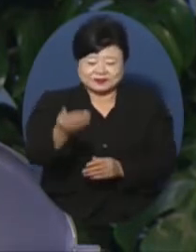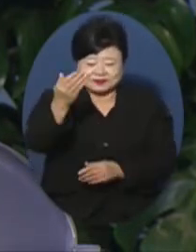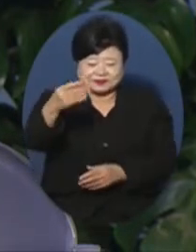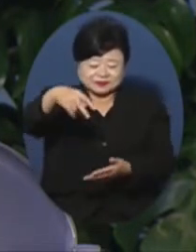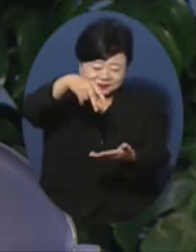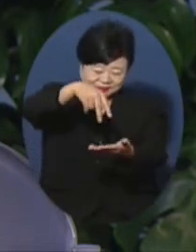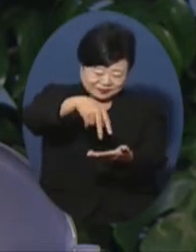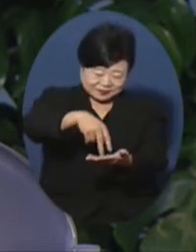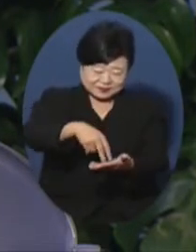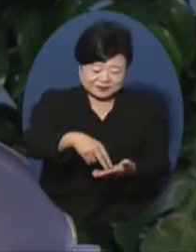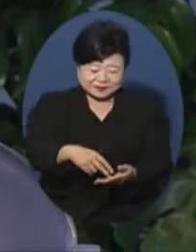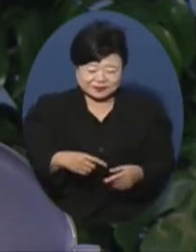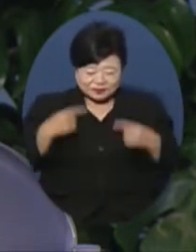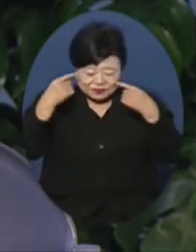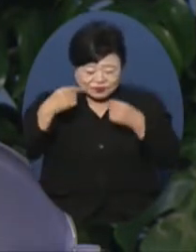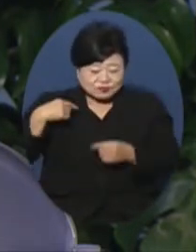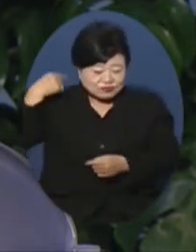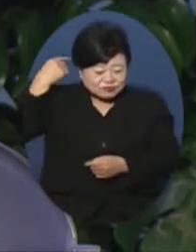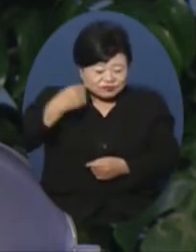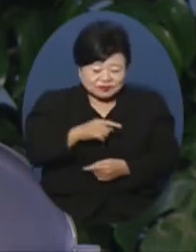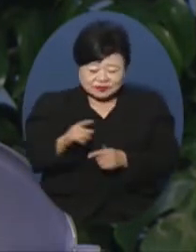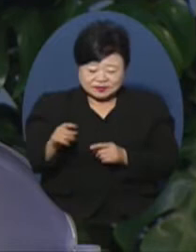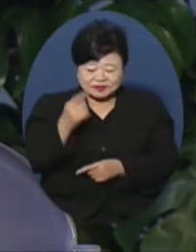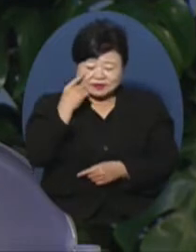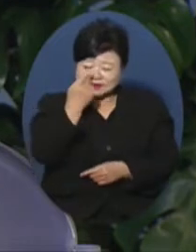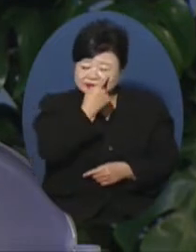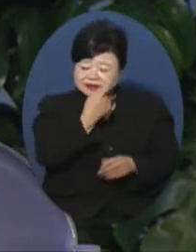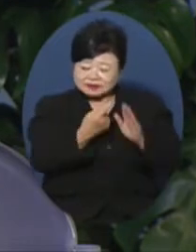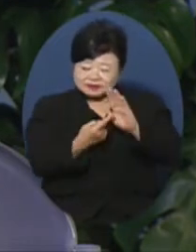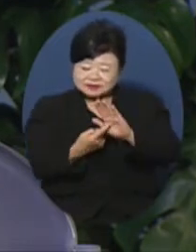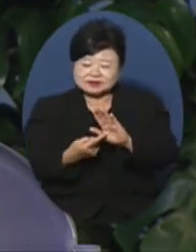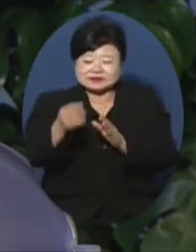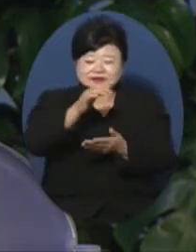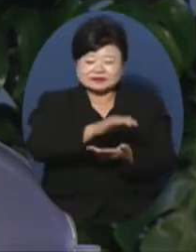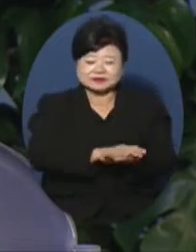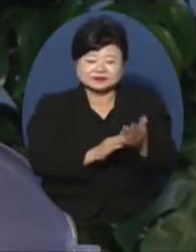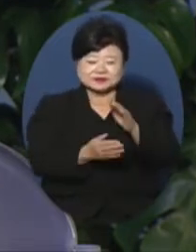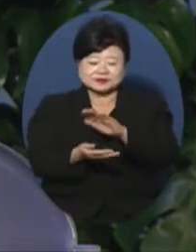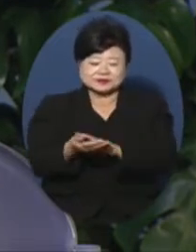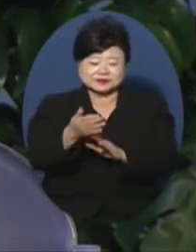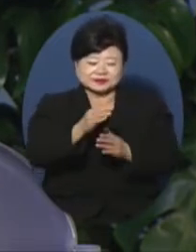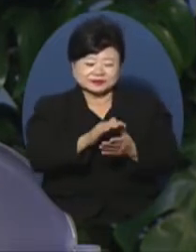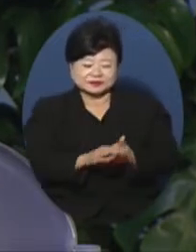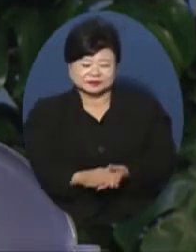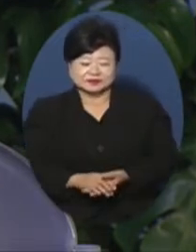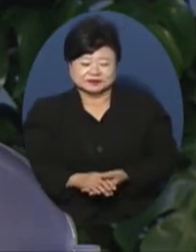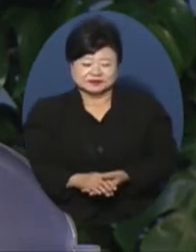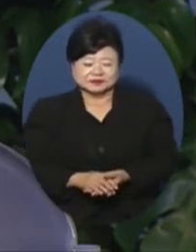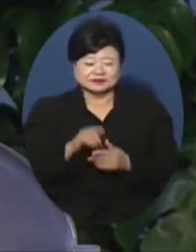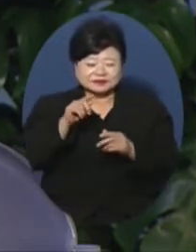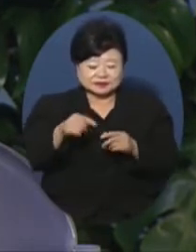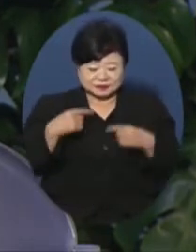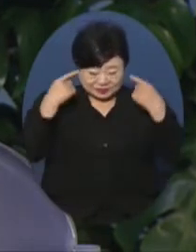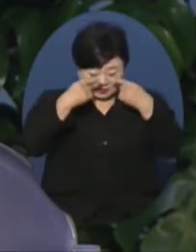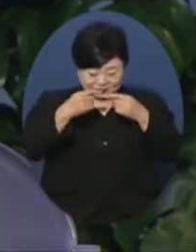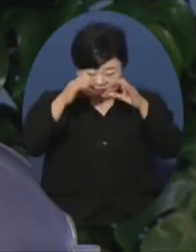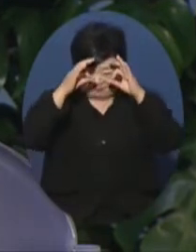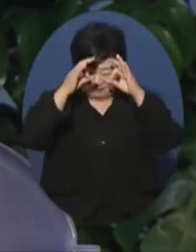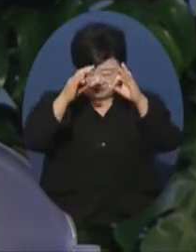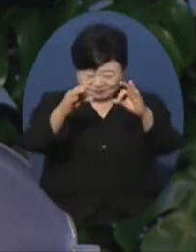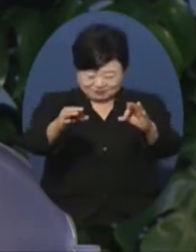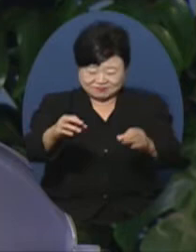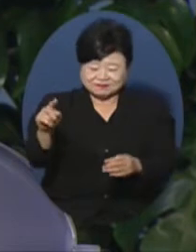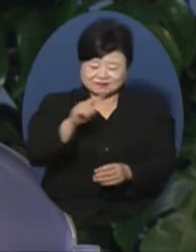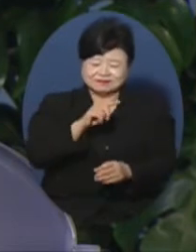오로가세 믿음 위에 서서 눈과 귀에 아무 증거 없어도